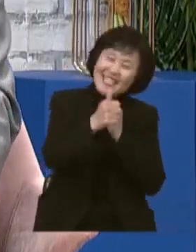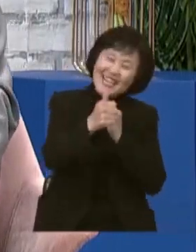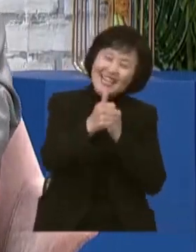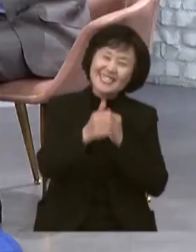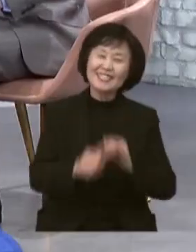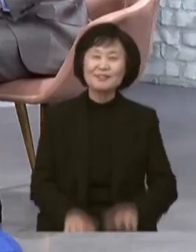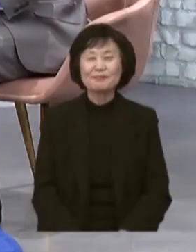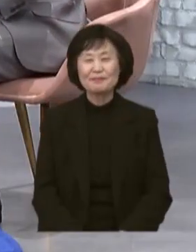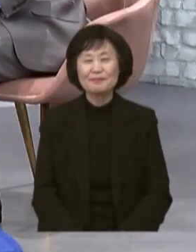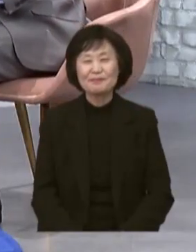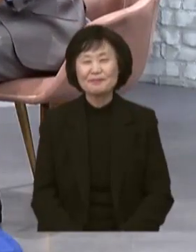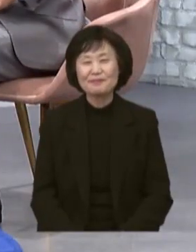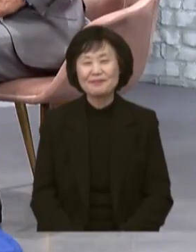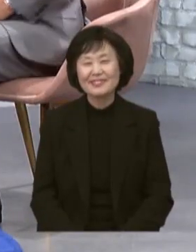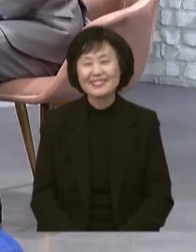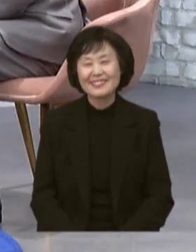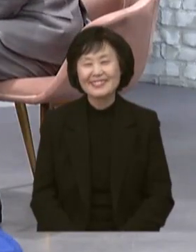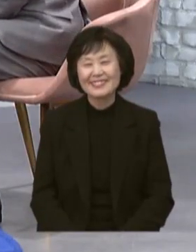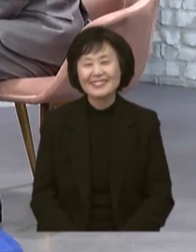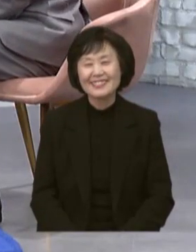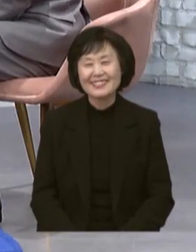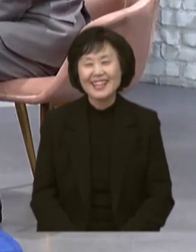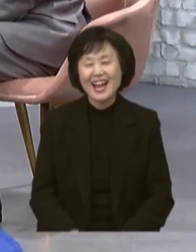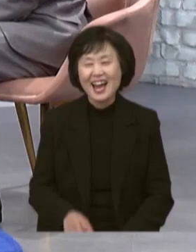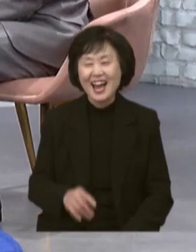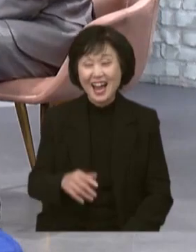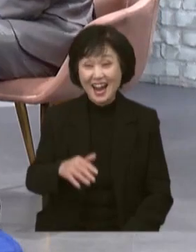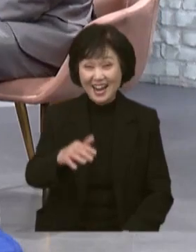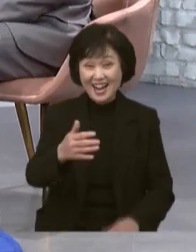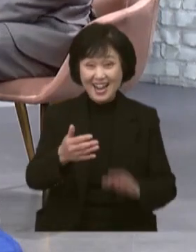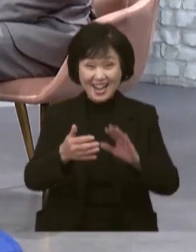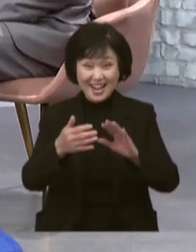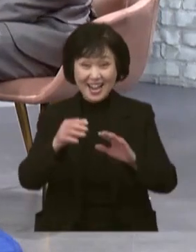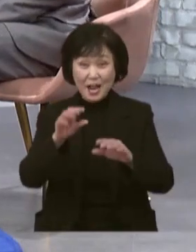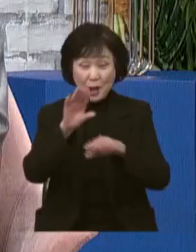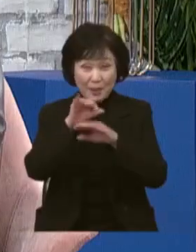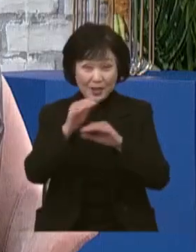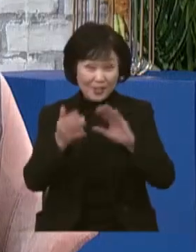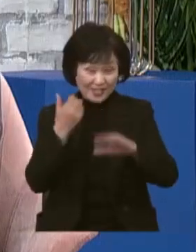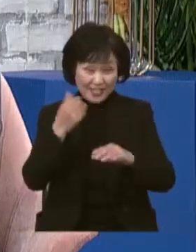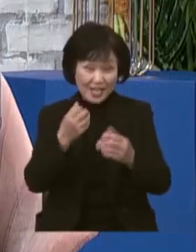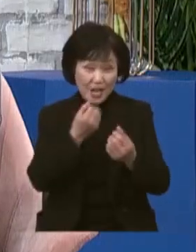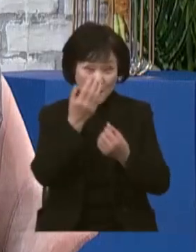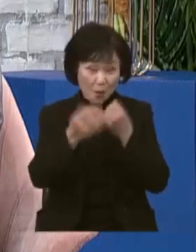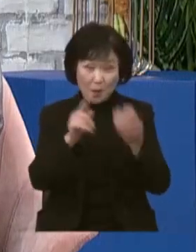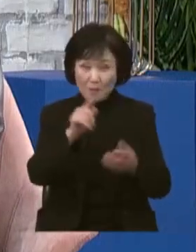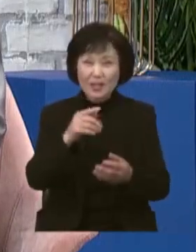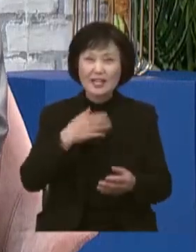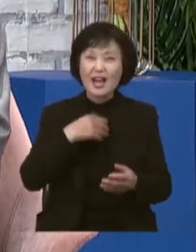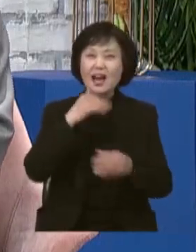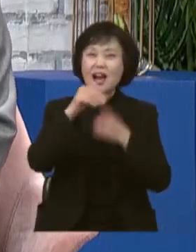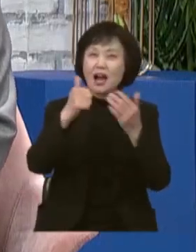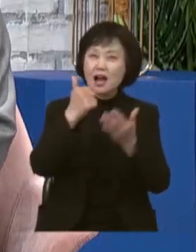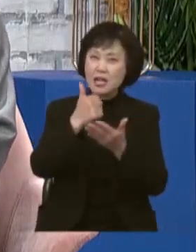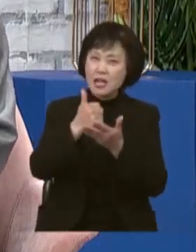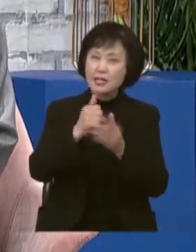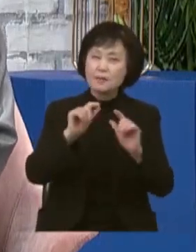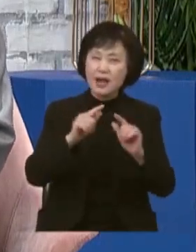이 소녀 같아. 그래서 좀 아니 아까 스튜디오 들어오기 전에 저한테 그렇게 고백하시더라고요. 나는 진짜 하나님